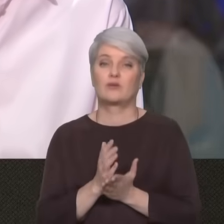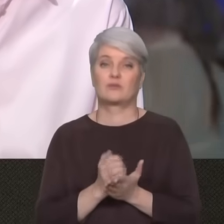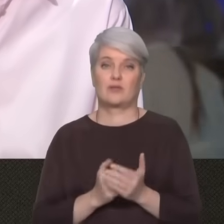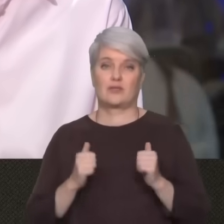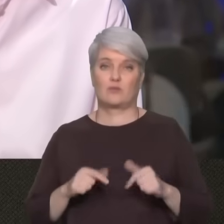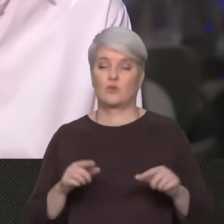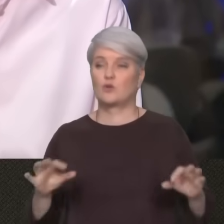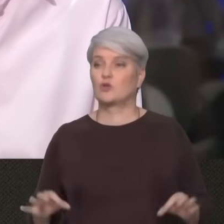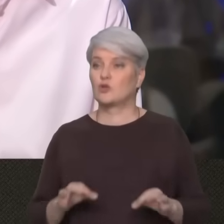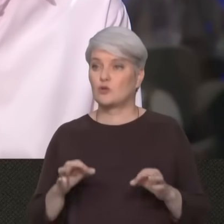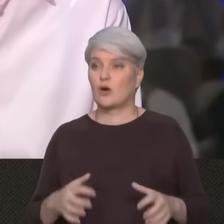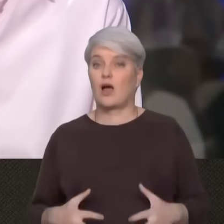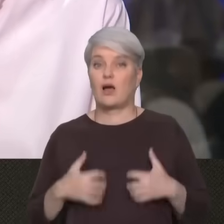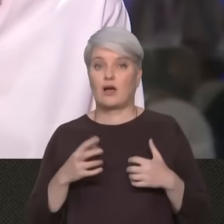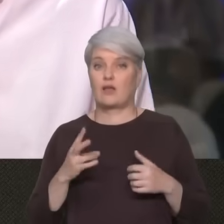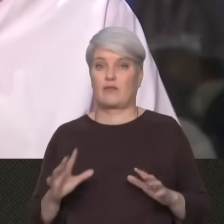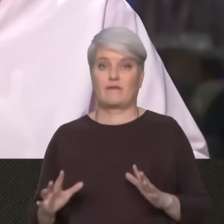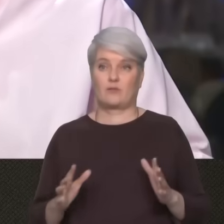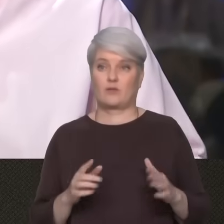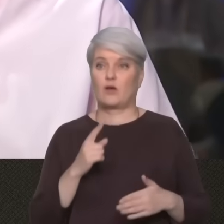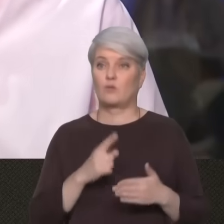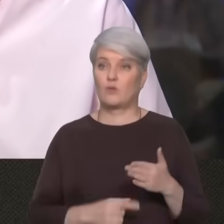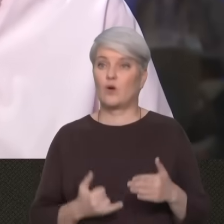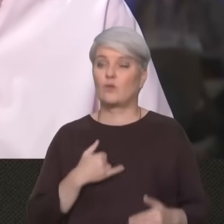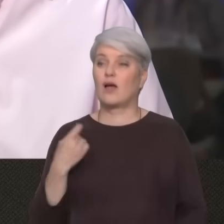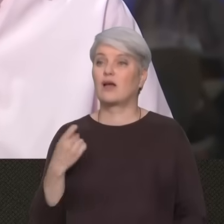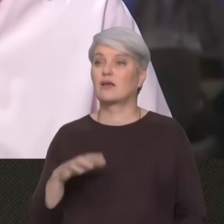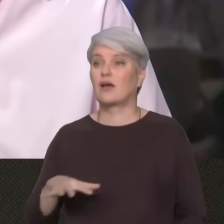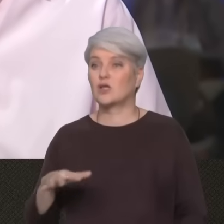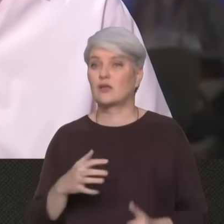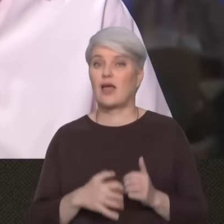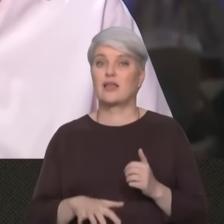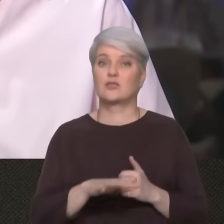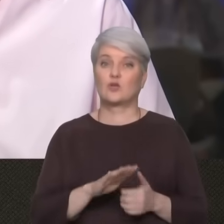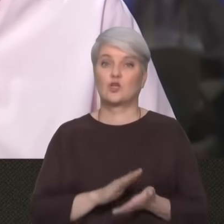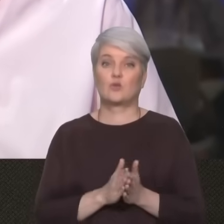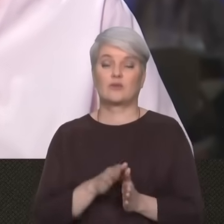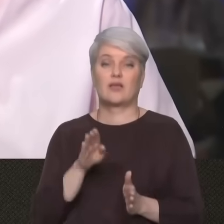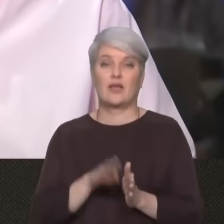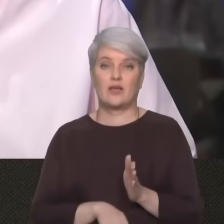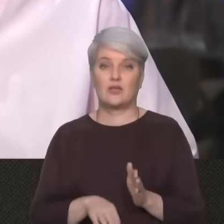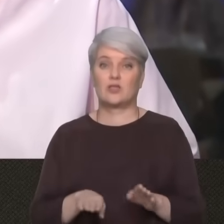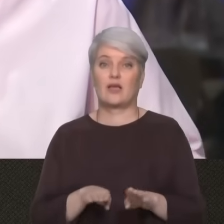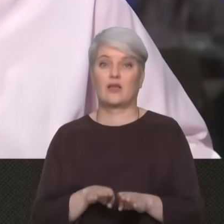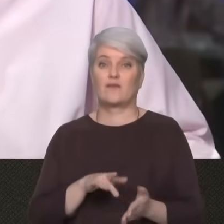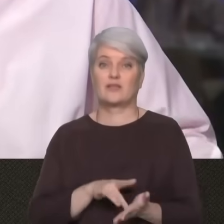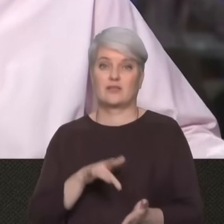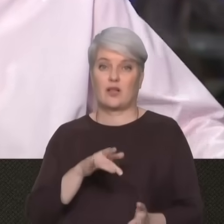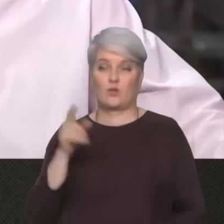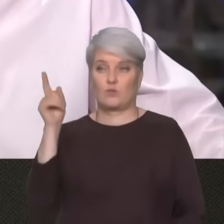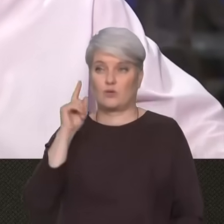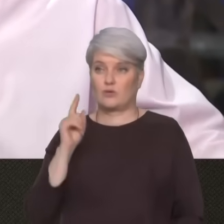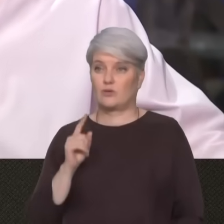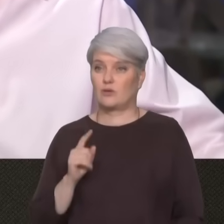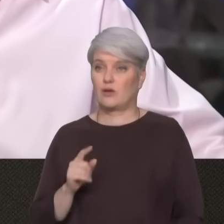Тут нічого надзвичайного не відбувається. Повірте, що у нас на Харківщині чи на Херсонщині ситуація гірша, ніж в Центральному Ізраїлі.